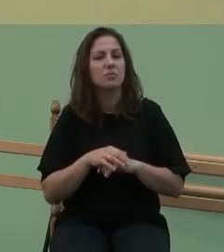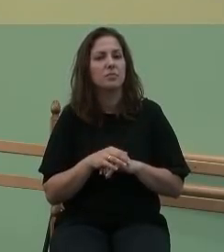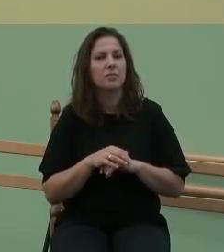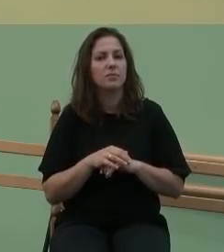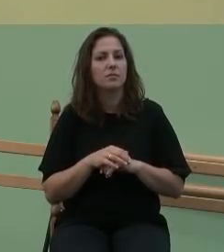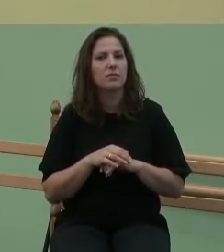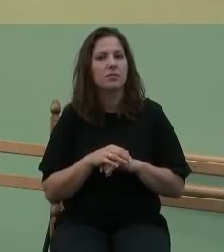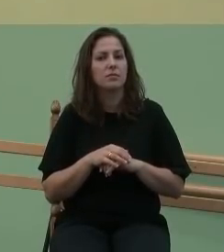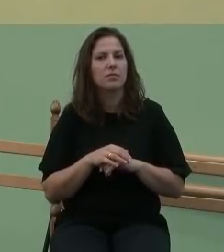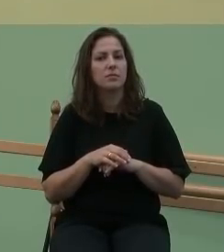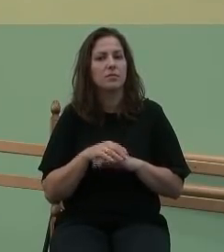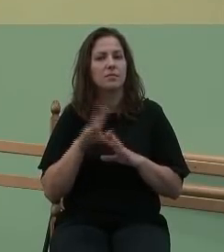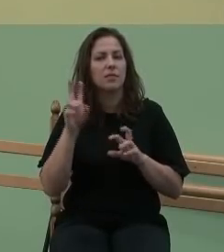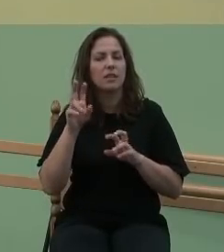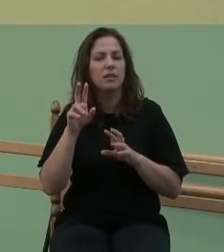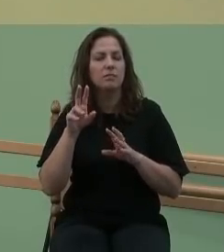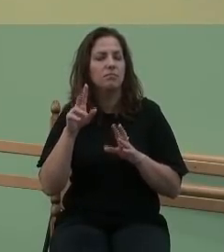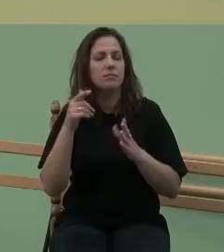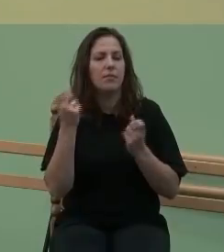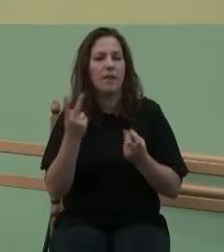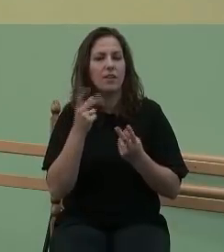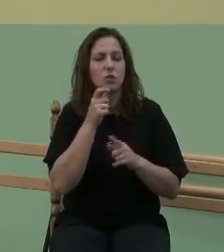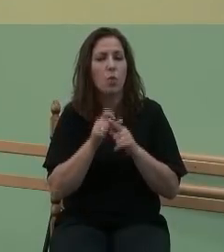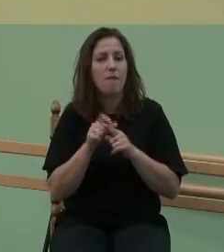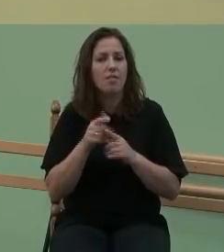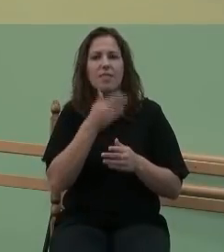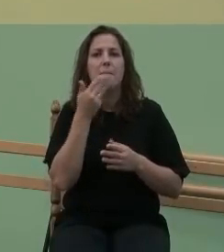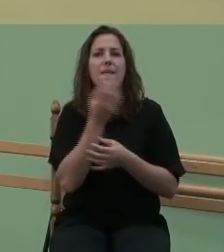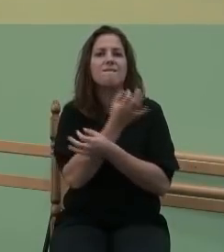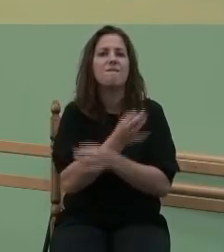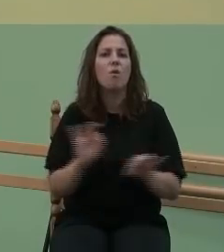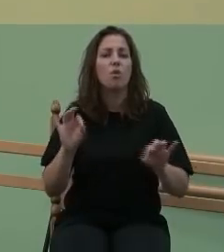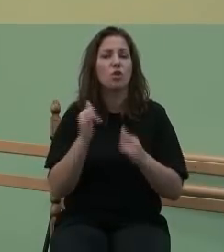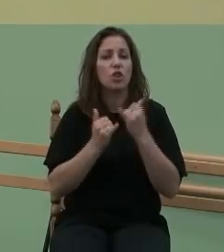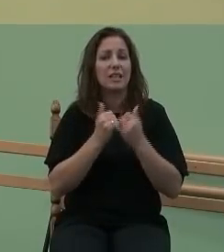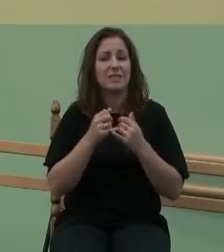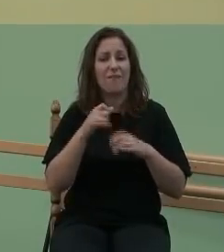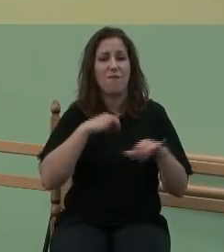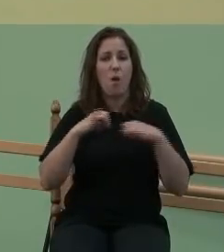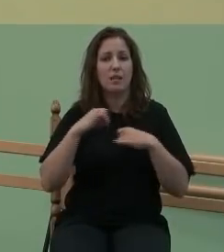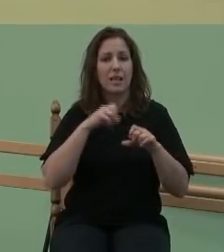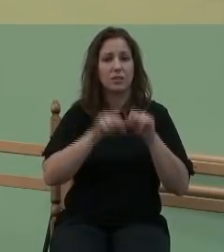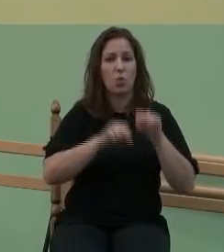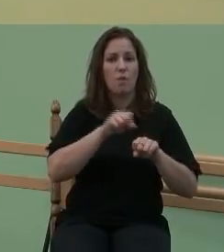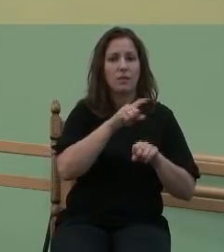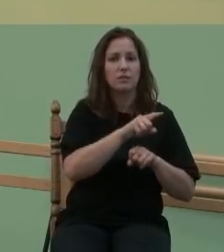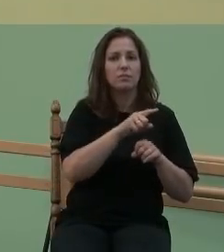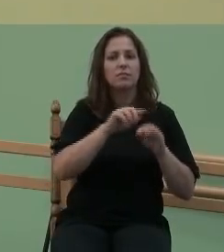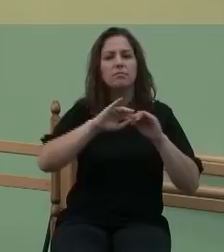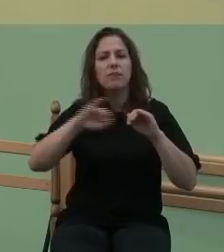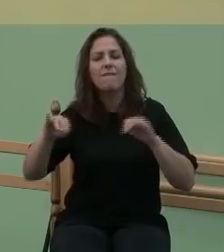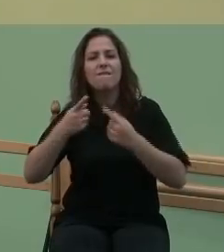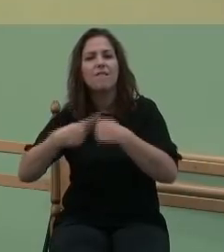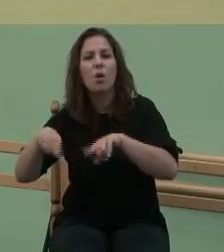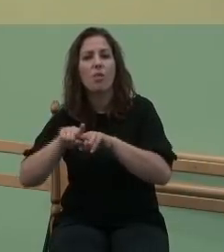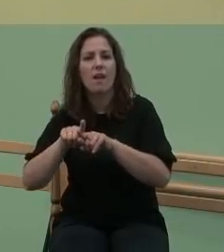Że zacytuję kwiaty polskie tu Wimę. Otóż nie ma wolności, gdy władza sędziowska nie jest oddzielona od prawodawczej i